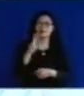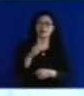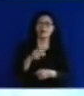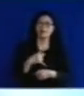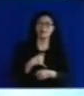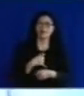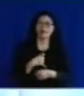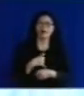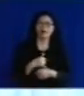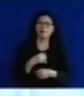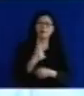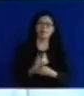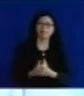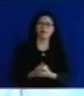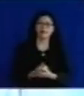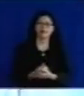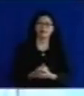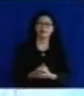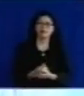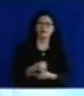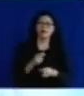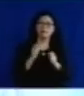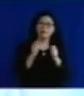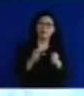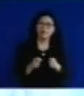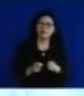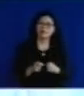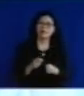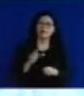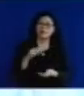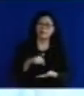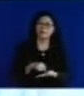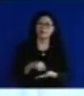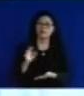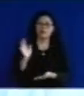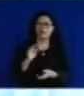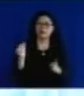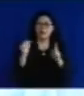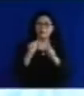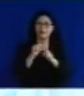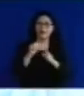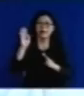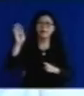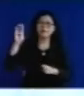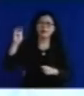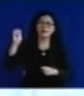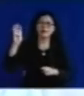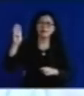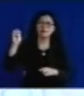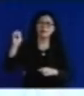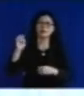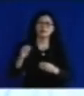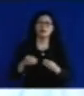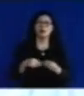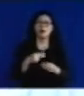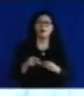saya prihatin dengan pertanian ini. Jangan sampai Brebes itu adalah pabrik